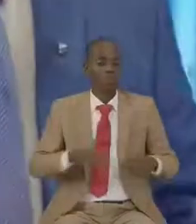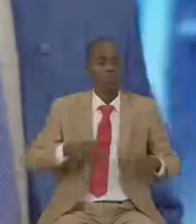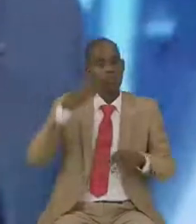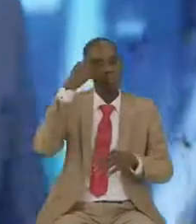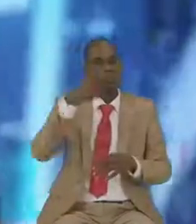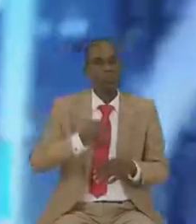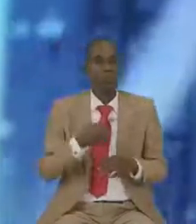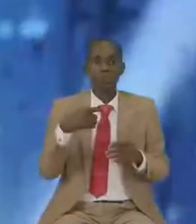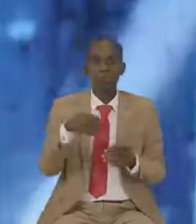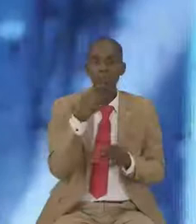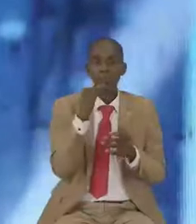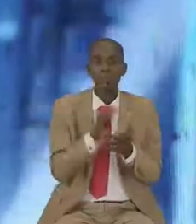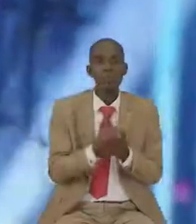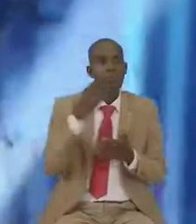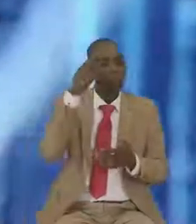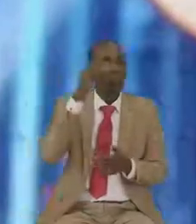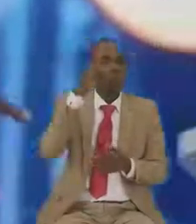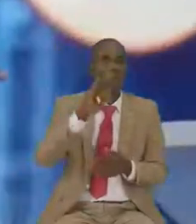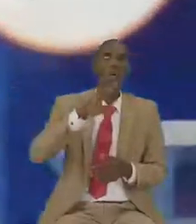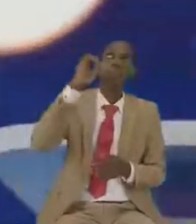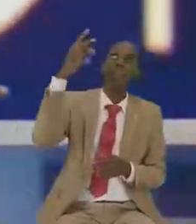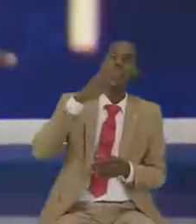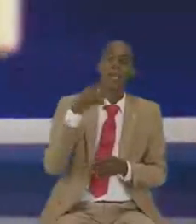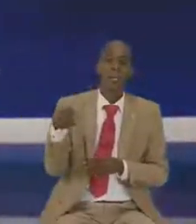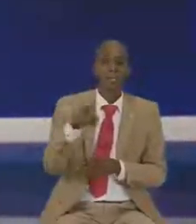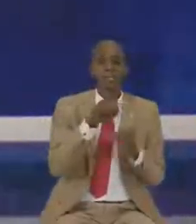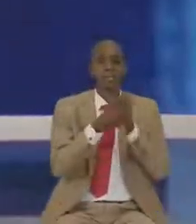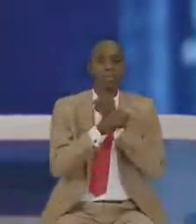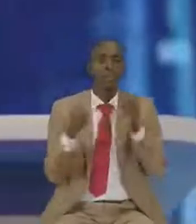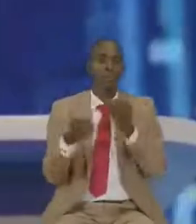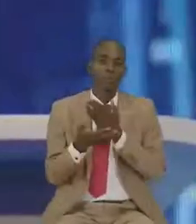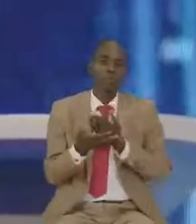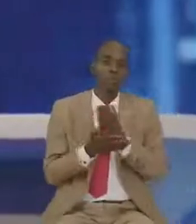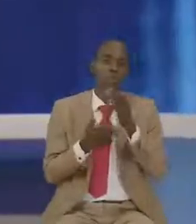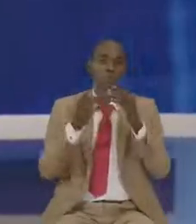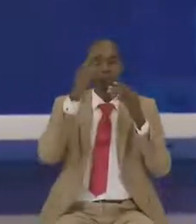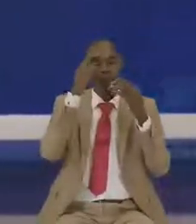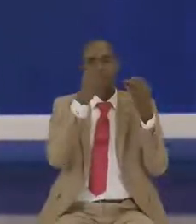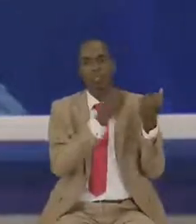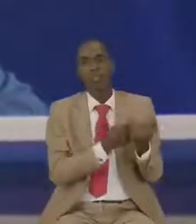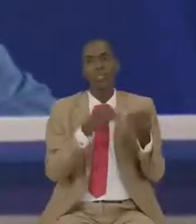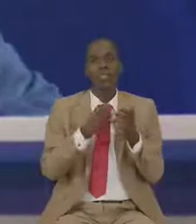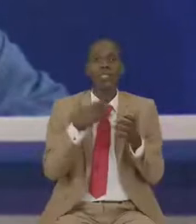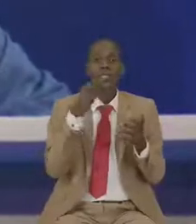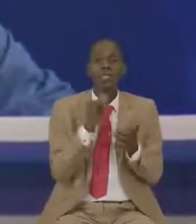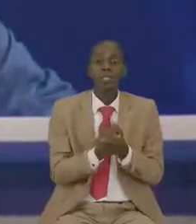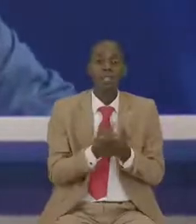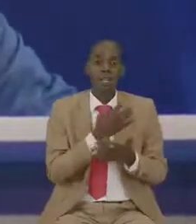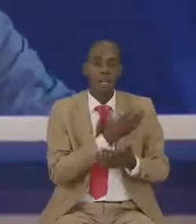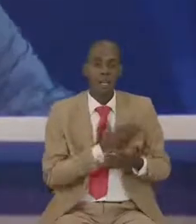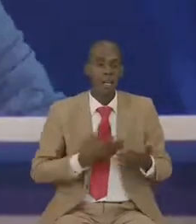de l'expiation, de substitution de Christ pour moi. Et car c'est par la grâce que vous êtes